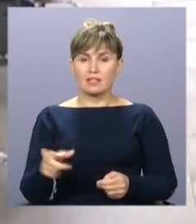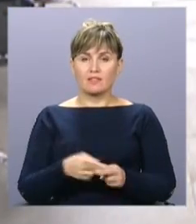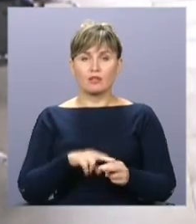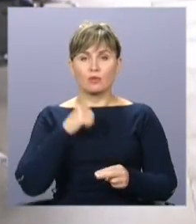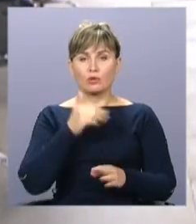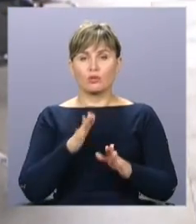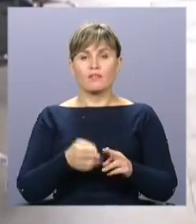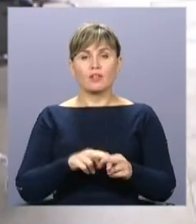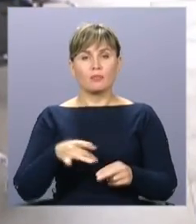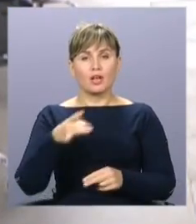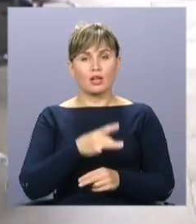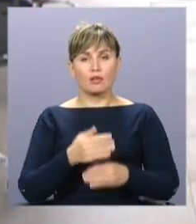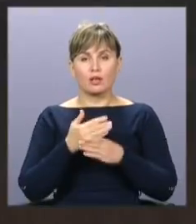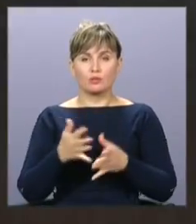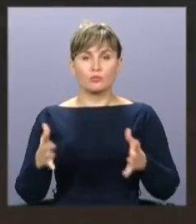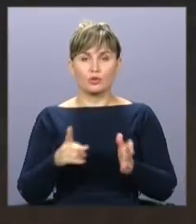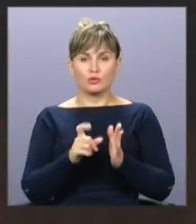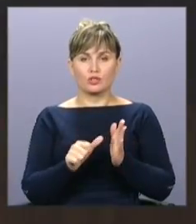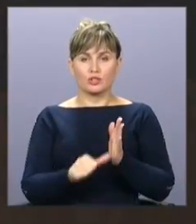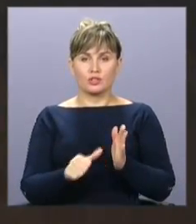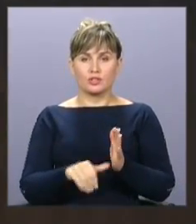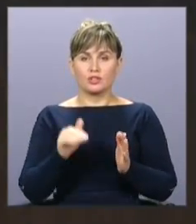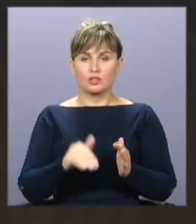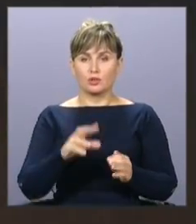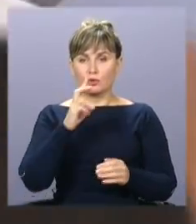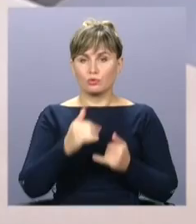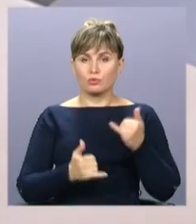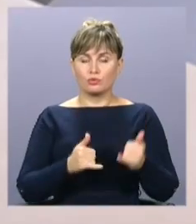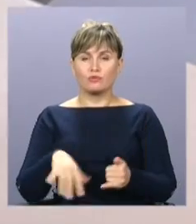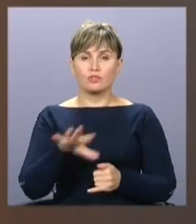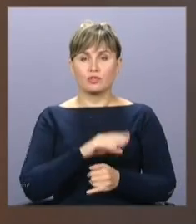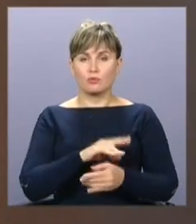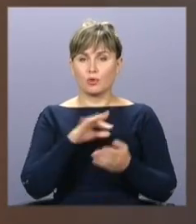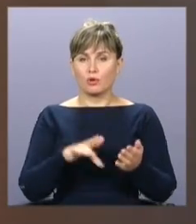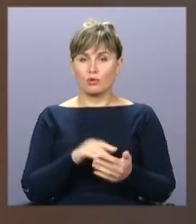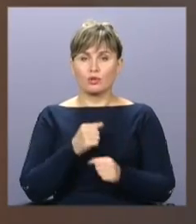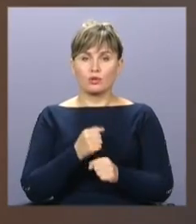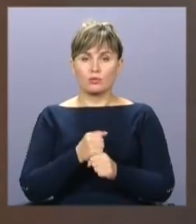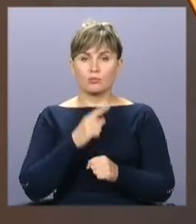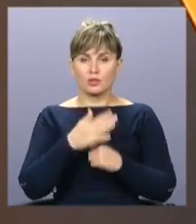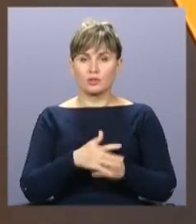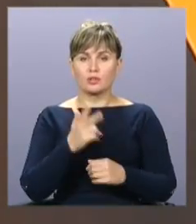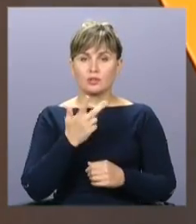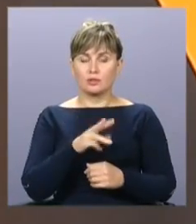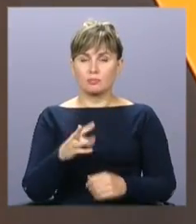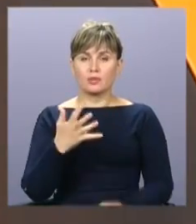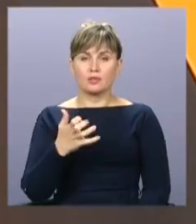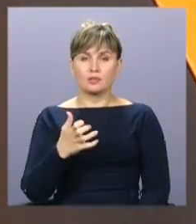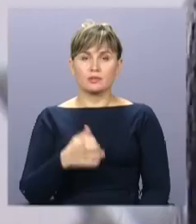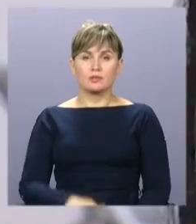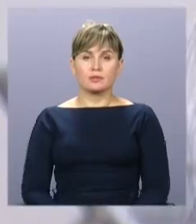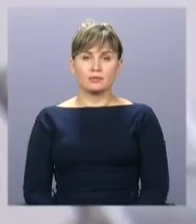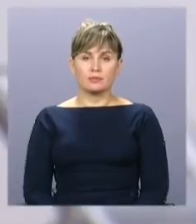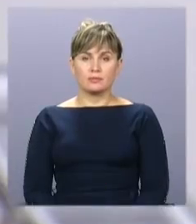году только в этом районе оказано более 160 тысяч госуслуг. Всего же по городу почти 3,5 миллиона.